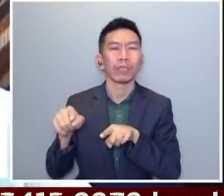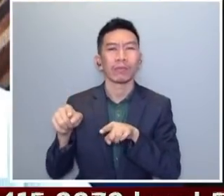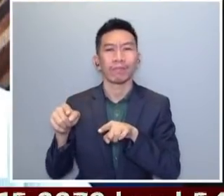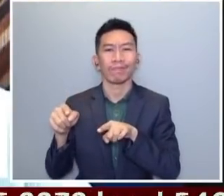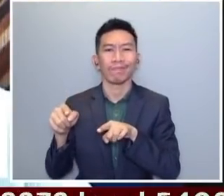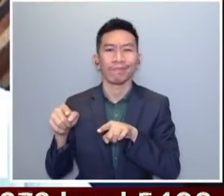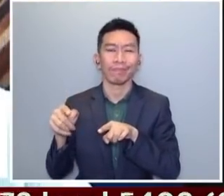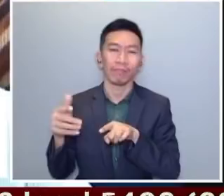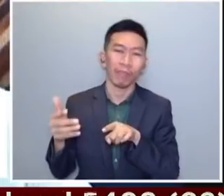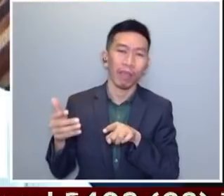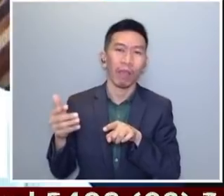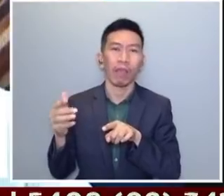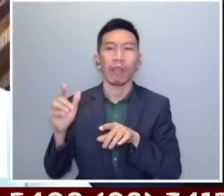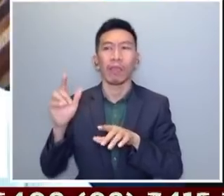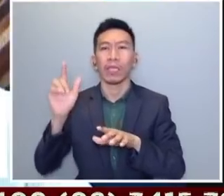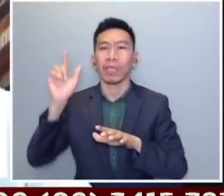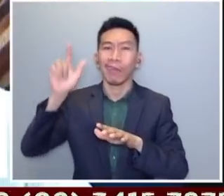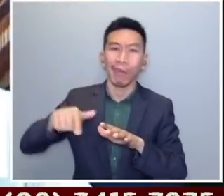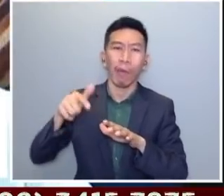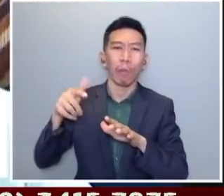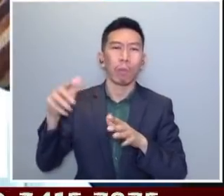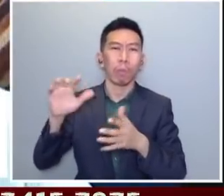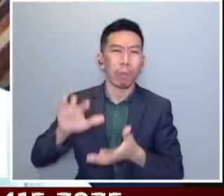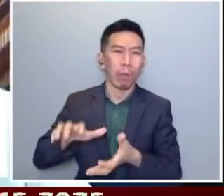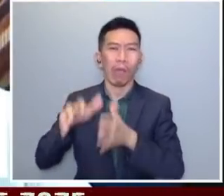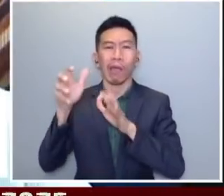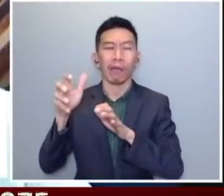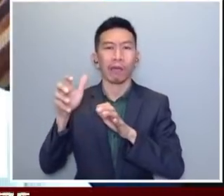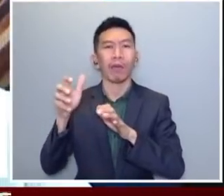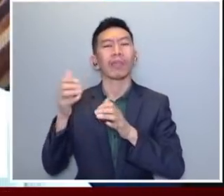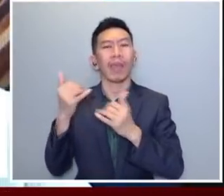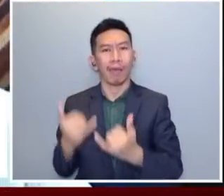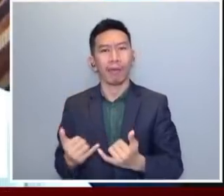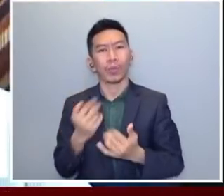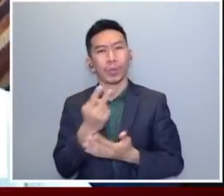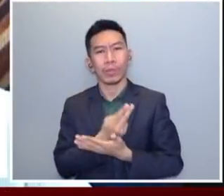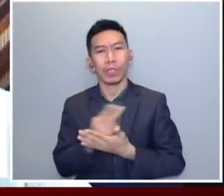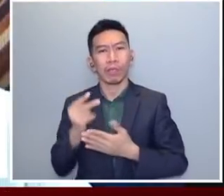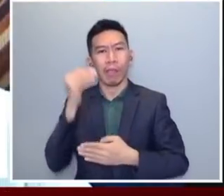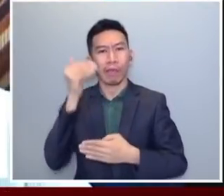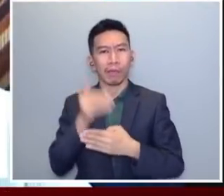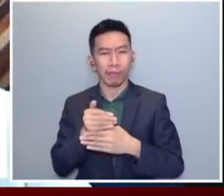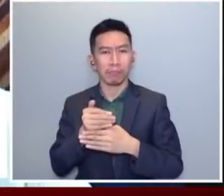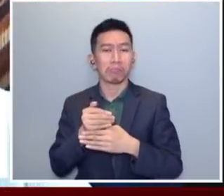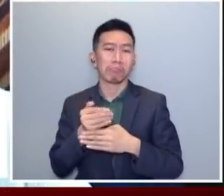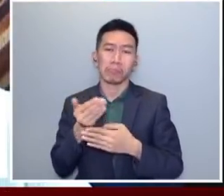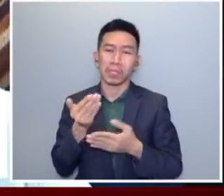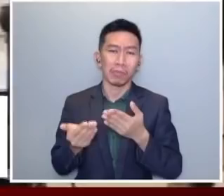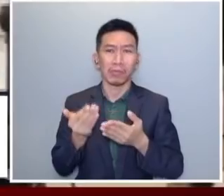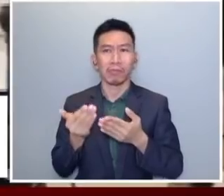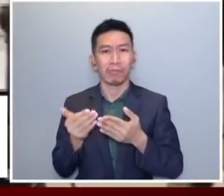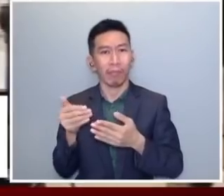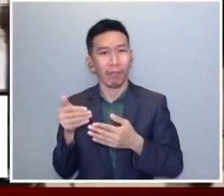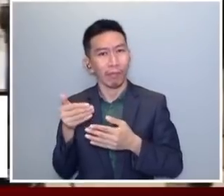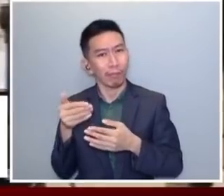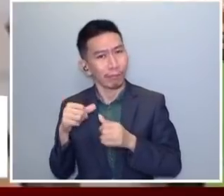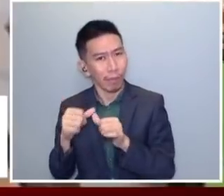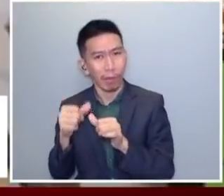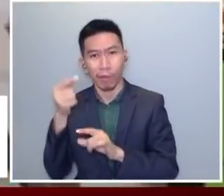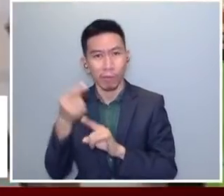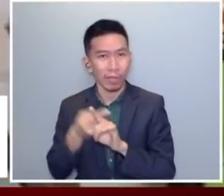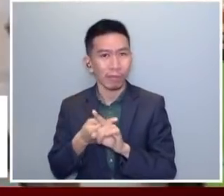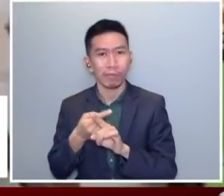for something more challenging. And the lockdown, rather than 2 weeks, will might be even 1 month or even 2 months. Dagdag pa